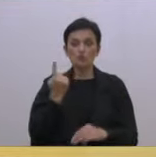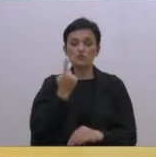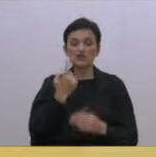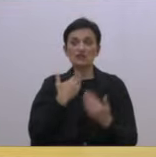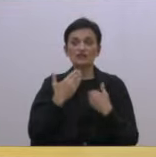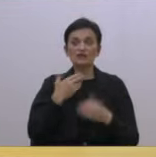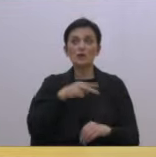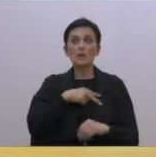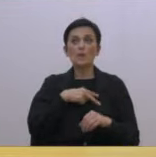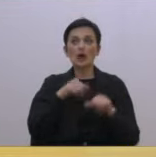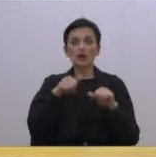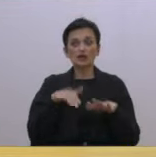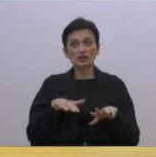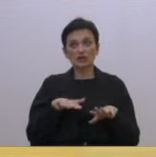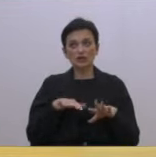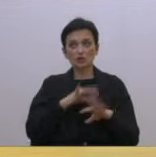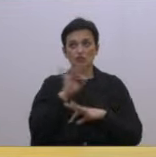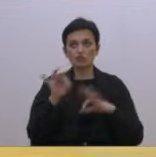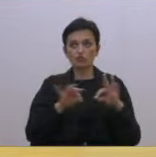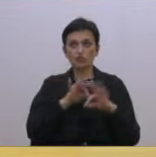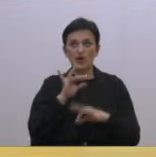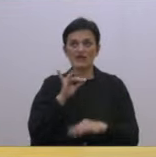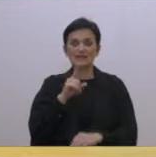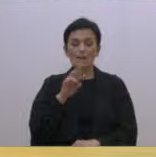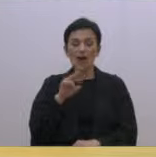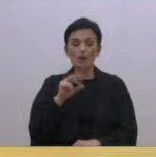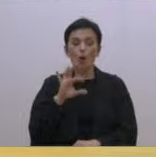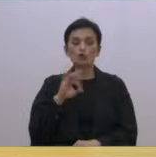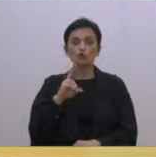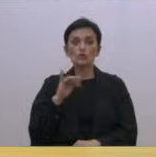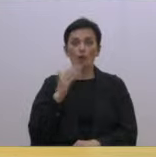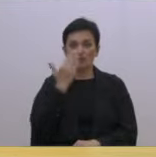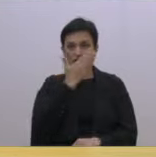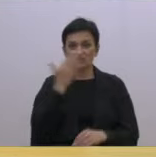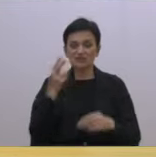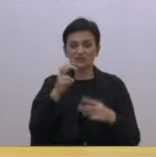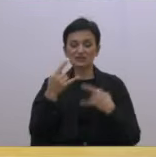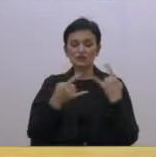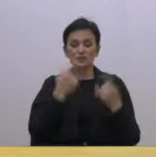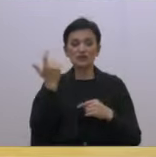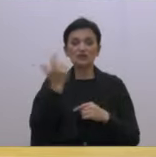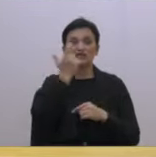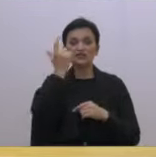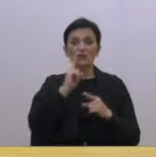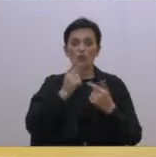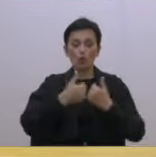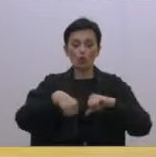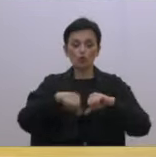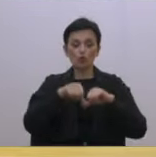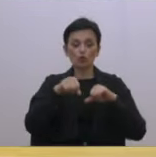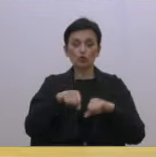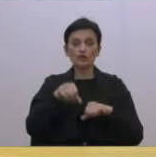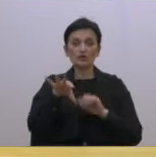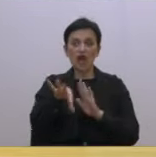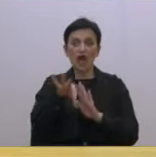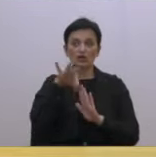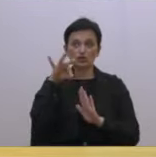ეხება პარლამენტის დადგენილების პროექტს იზაბელა ოსიპოვა საზოგადოებრივი მაუწყებლის სამეურვეო საბჭოს წევრად მეურვედ